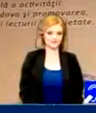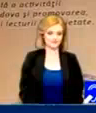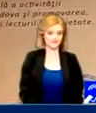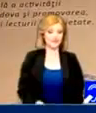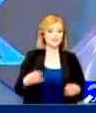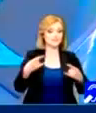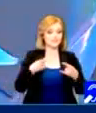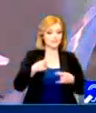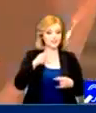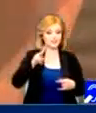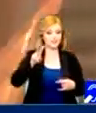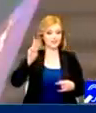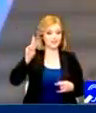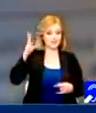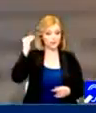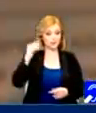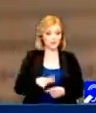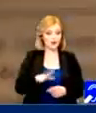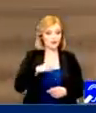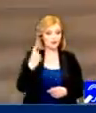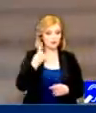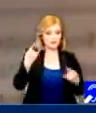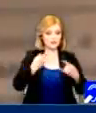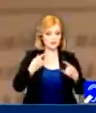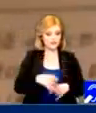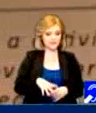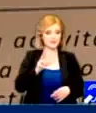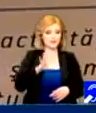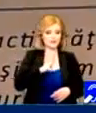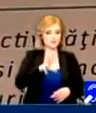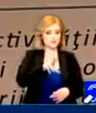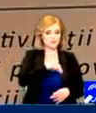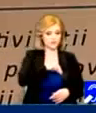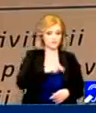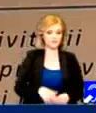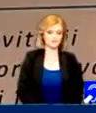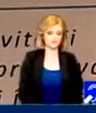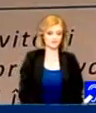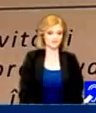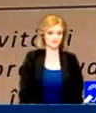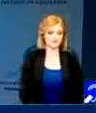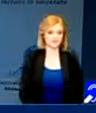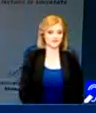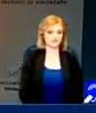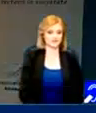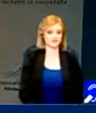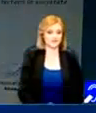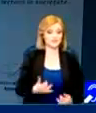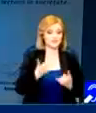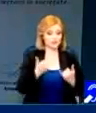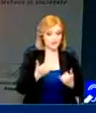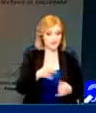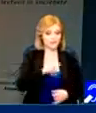TVR Moldova a fost unica instituție mass media premiată la această importantă gală. Se conferă domnului Vitalie Guțu,